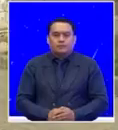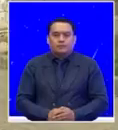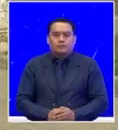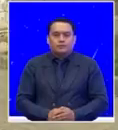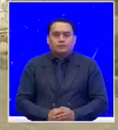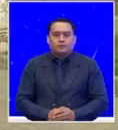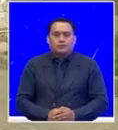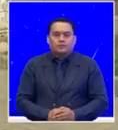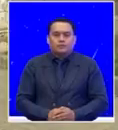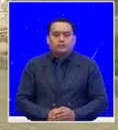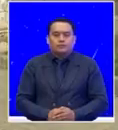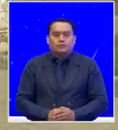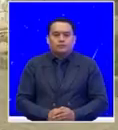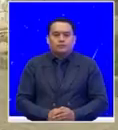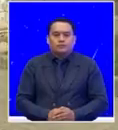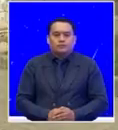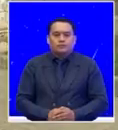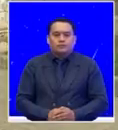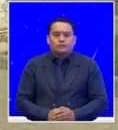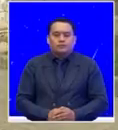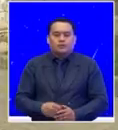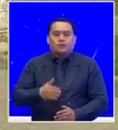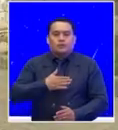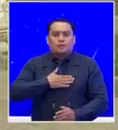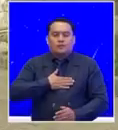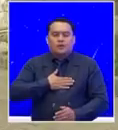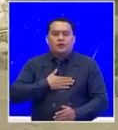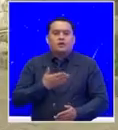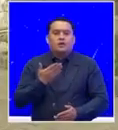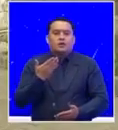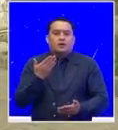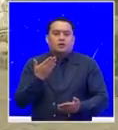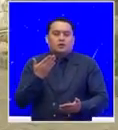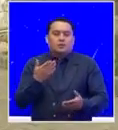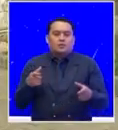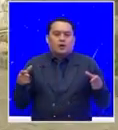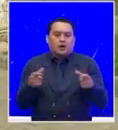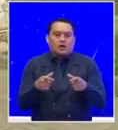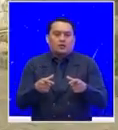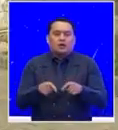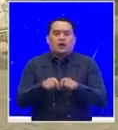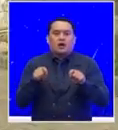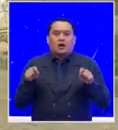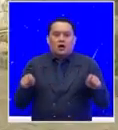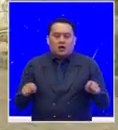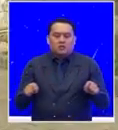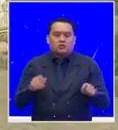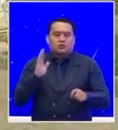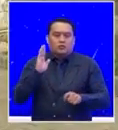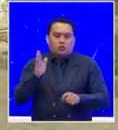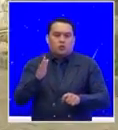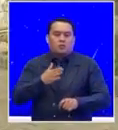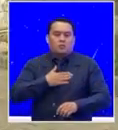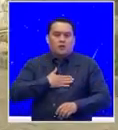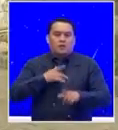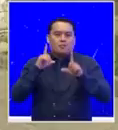если с чемпионата мира карантин закончится, поедем чемпионата мира.